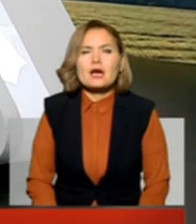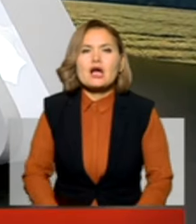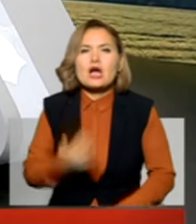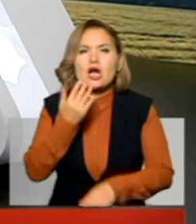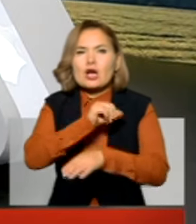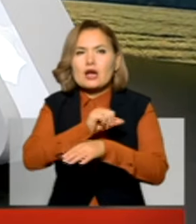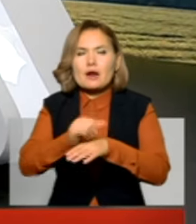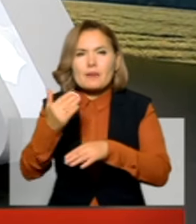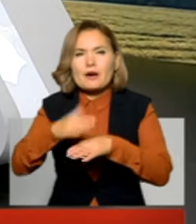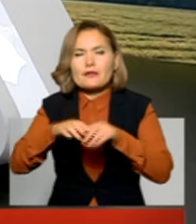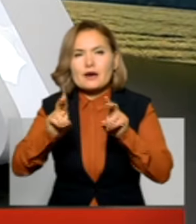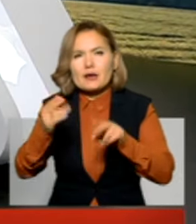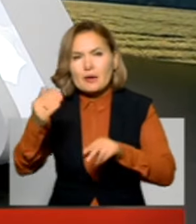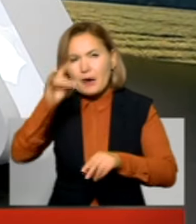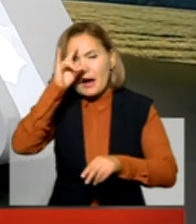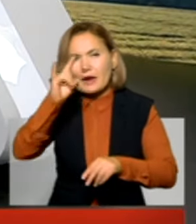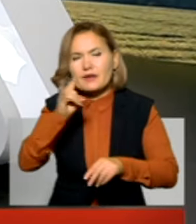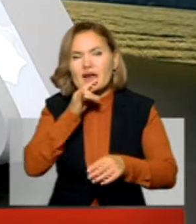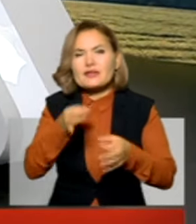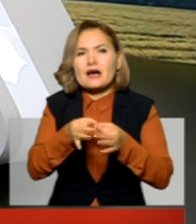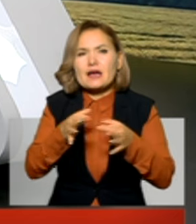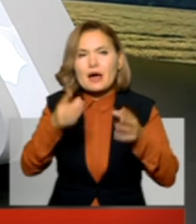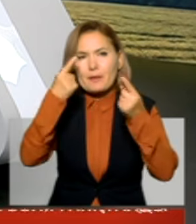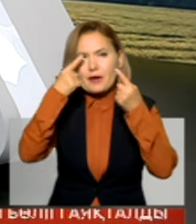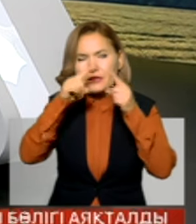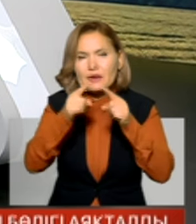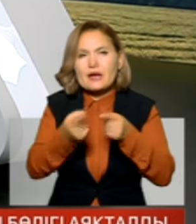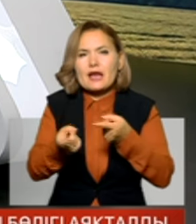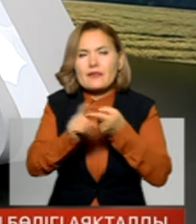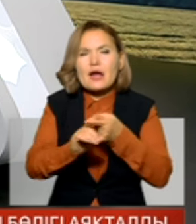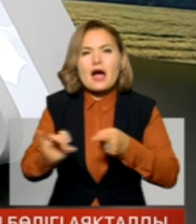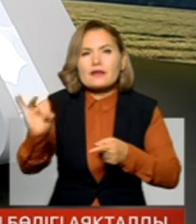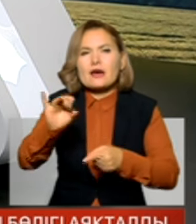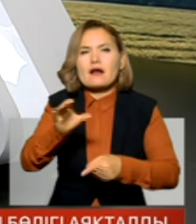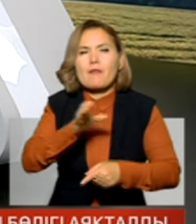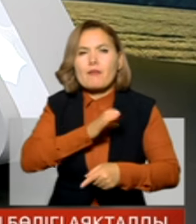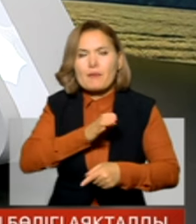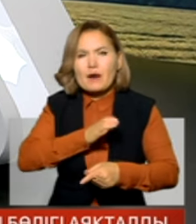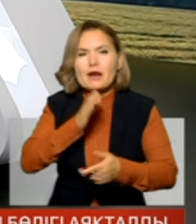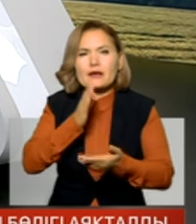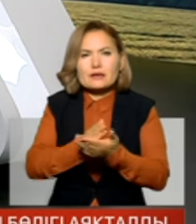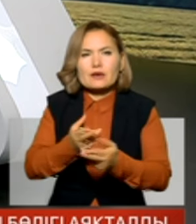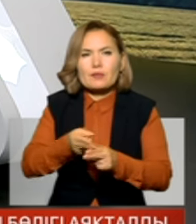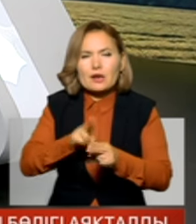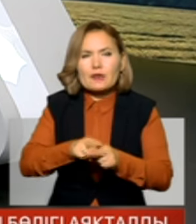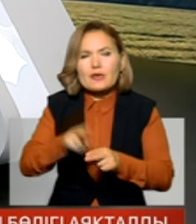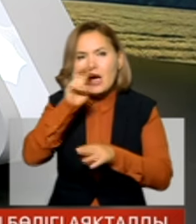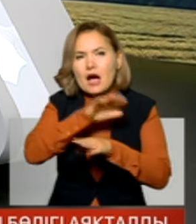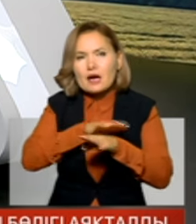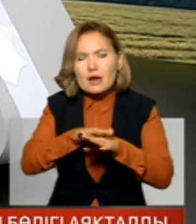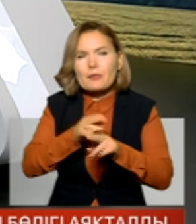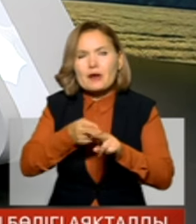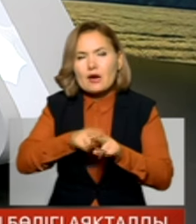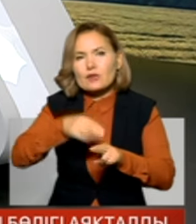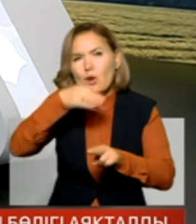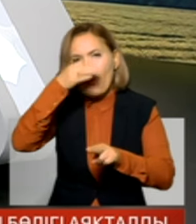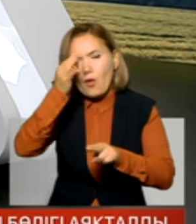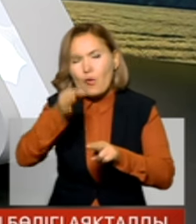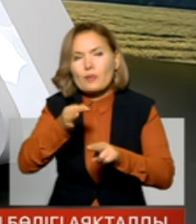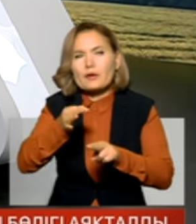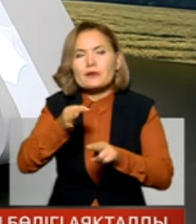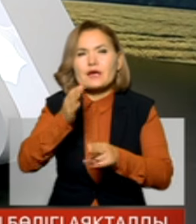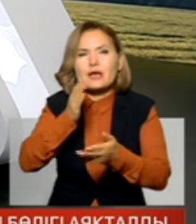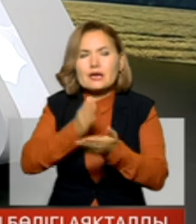Ал шетелдік сарапшы Қазақстанның ядролық технология бойынша тарихы бай екеніне тоқталды. Кей елдер бұл салада тәжірибесі болмаса